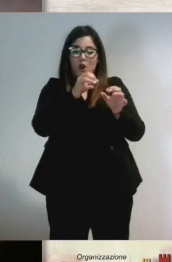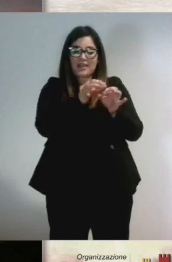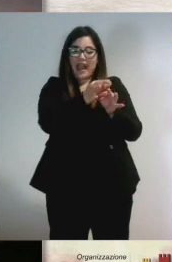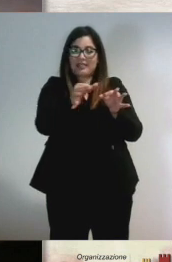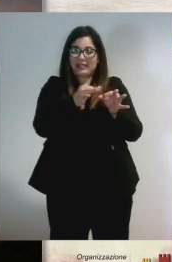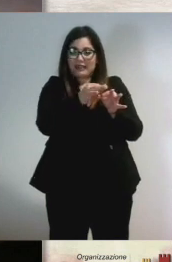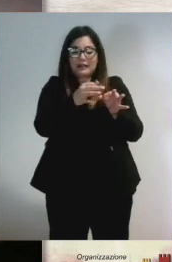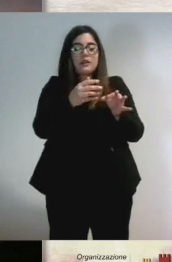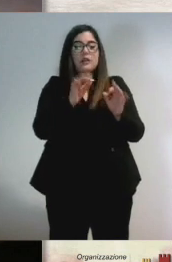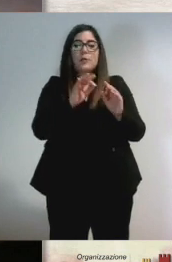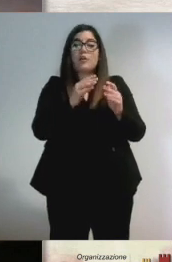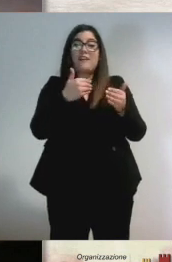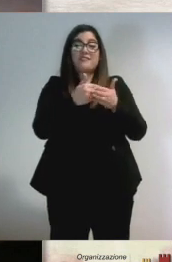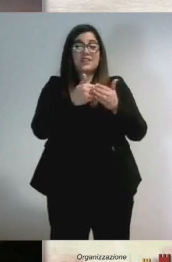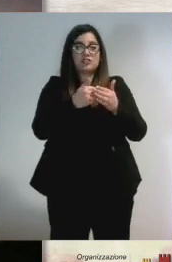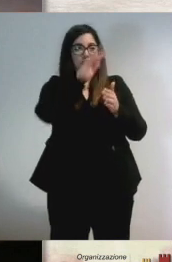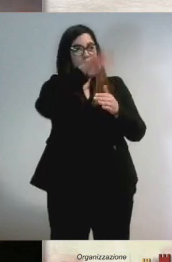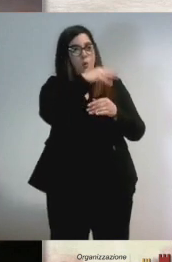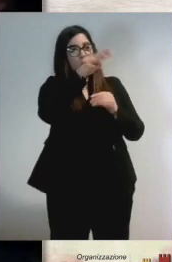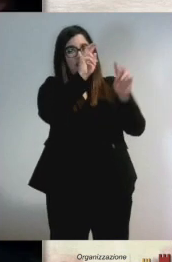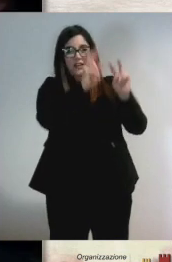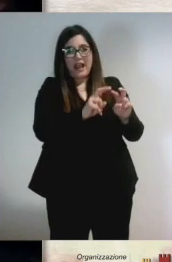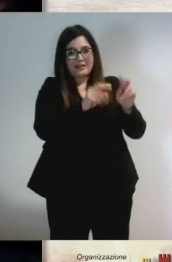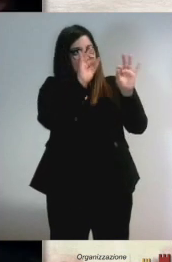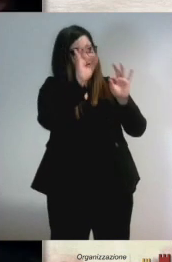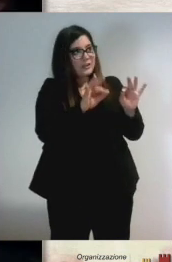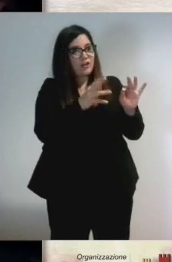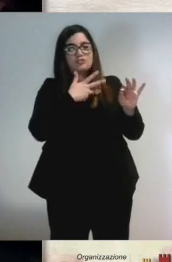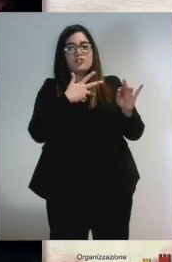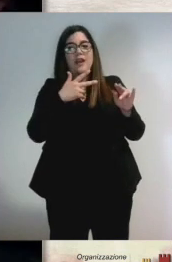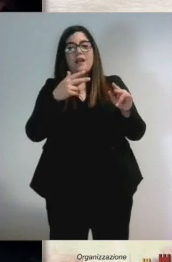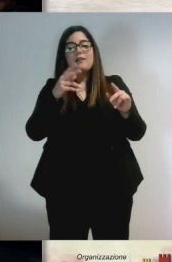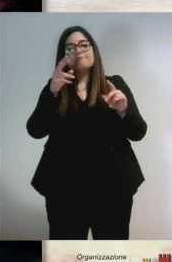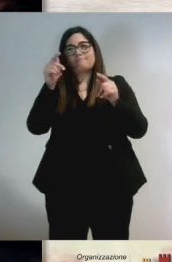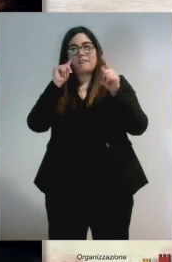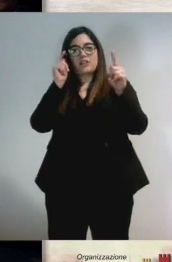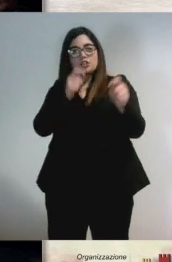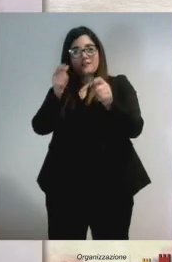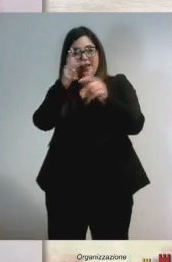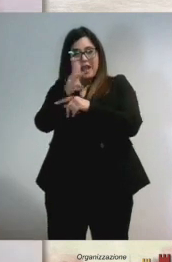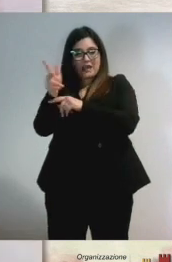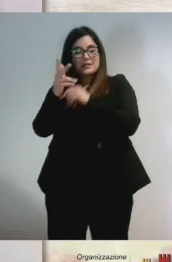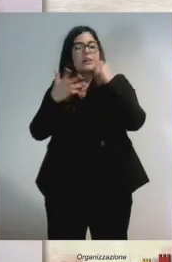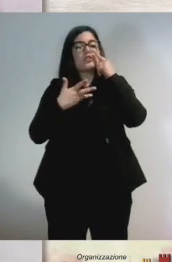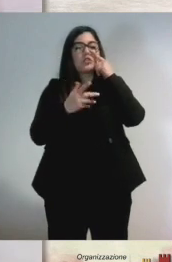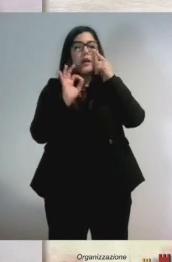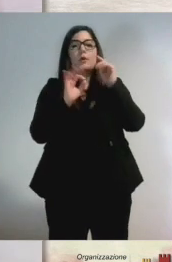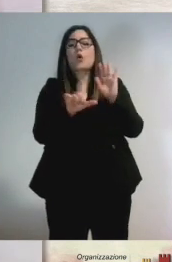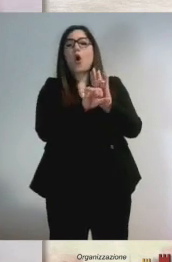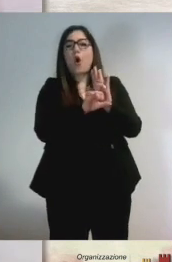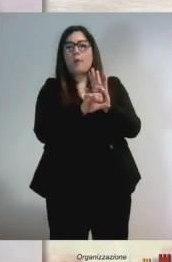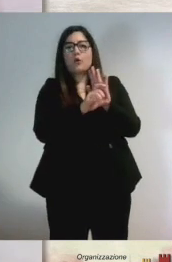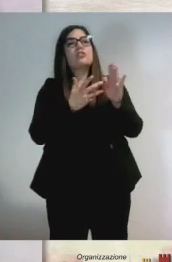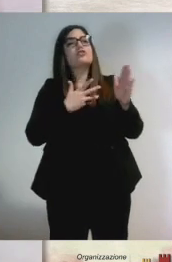impianto di videosorveglianza stavamo regalando il comune metteva a disposizione un finanziamento per i box del mercato